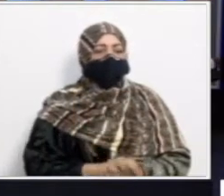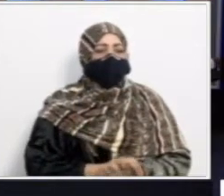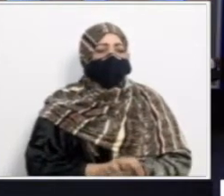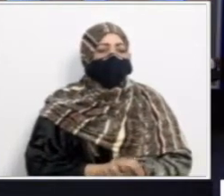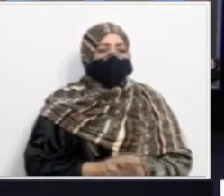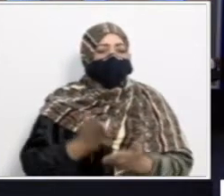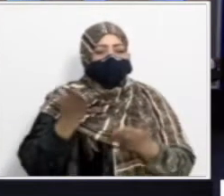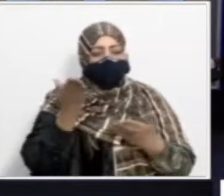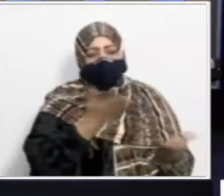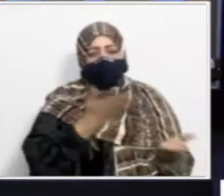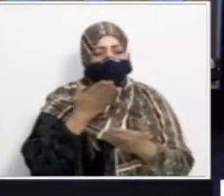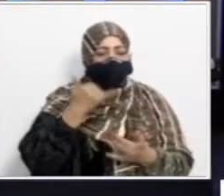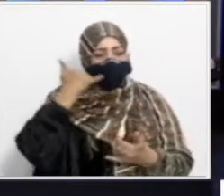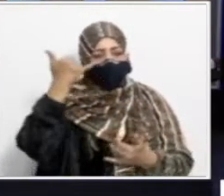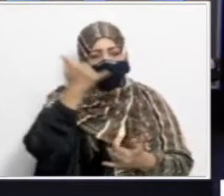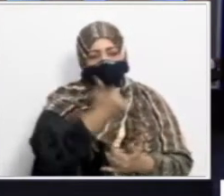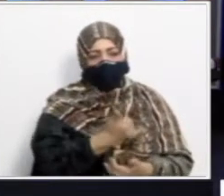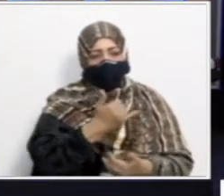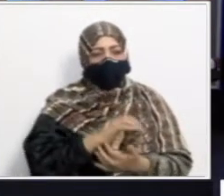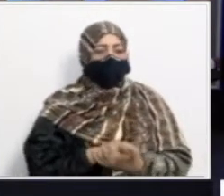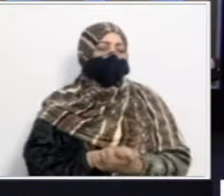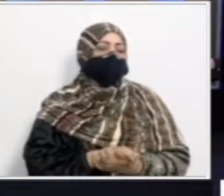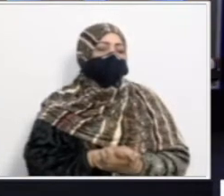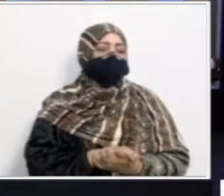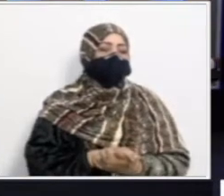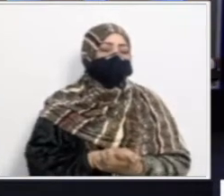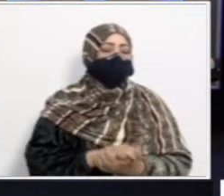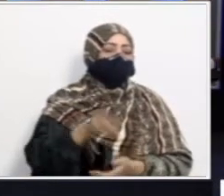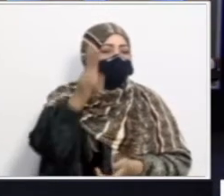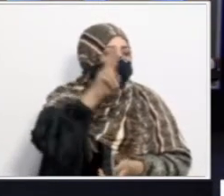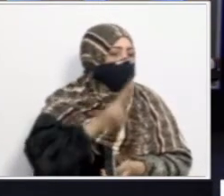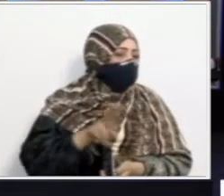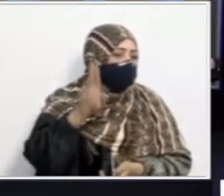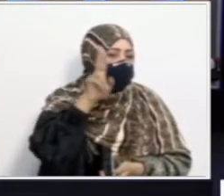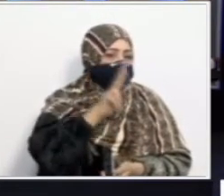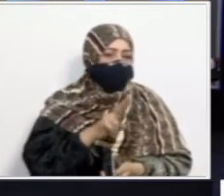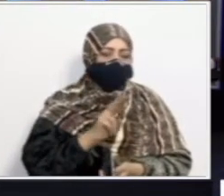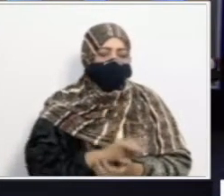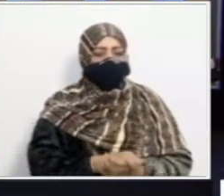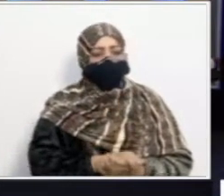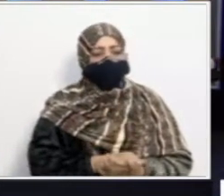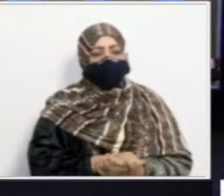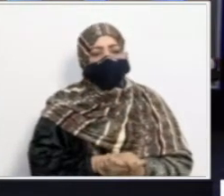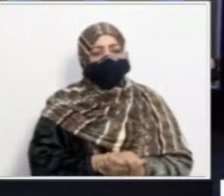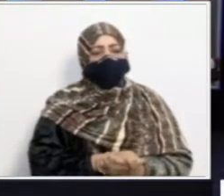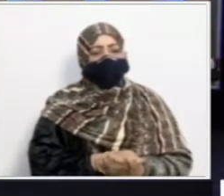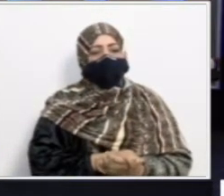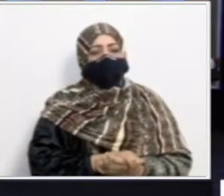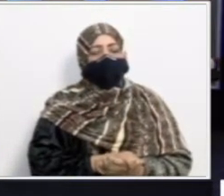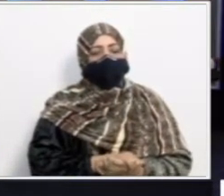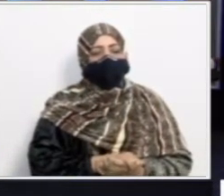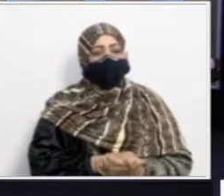يسلمك. عندي سؤال يا شيخ. تفضل. عندي سؤال، عندي سور من القرآن نقرأ فيه إن سور اللوطيات هدينا